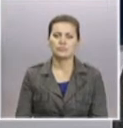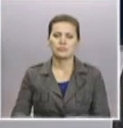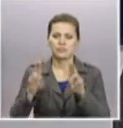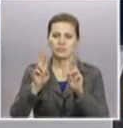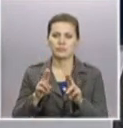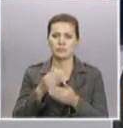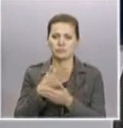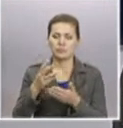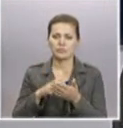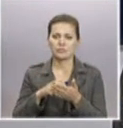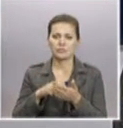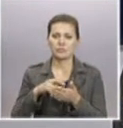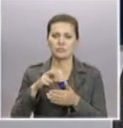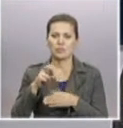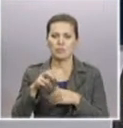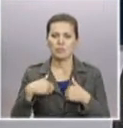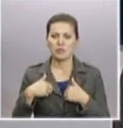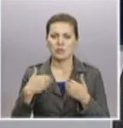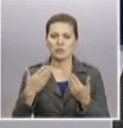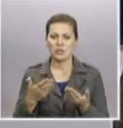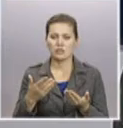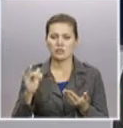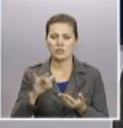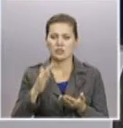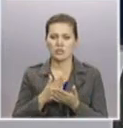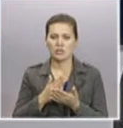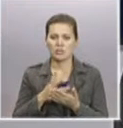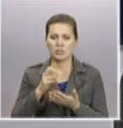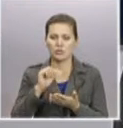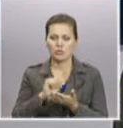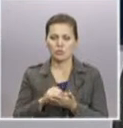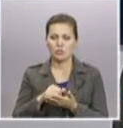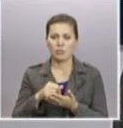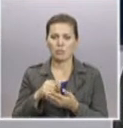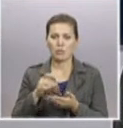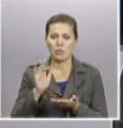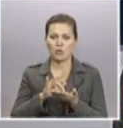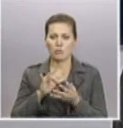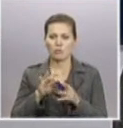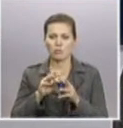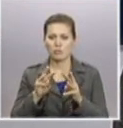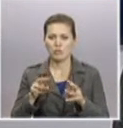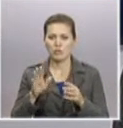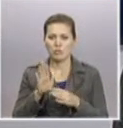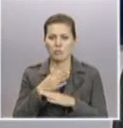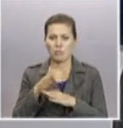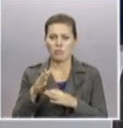мы письмом обращались, есть меморандум, подписанный между городом и министерством,